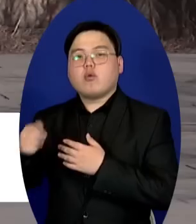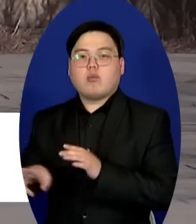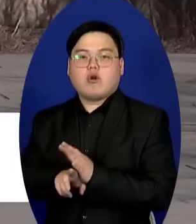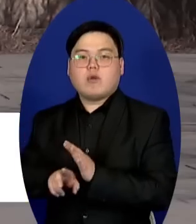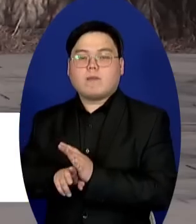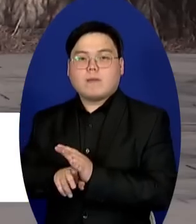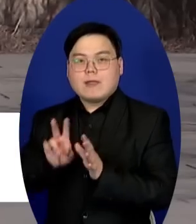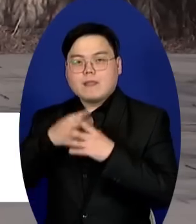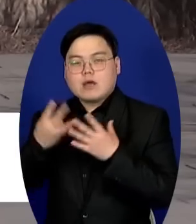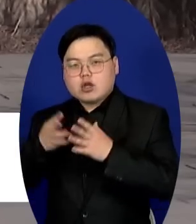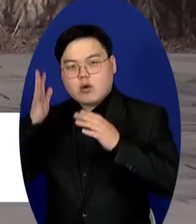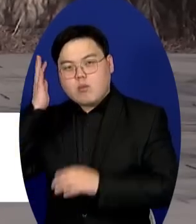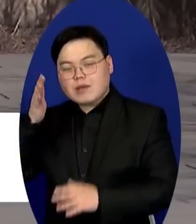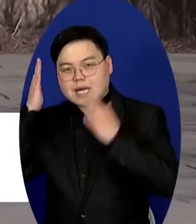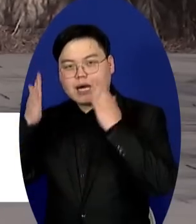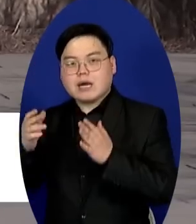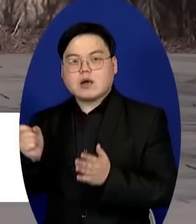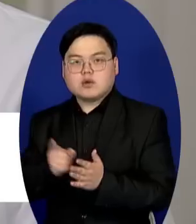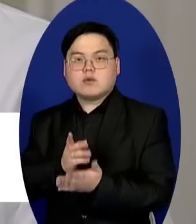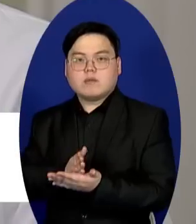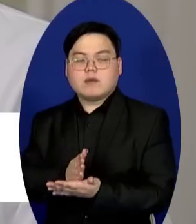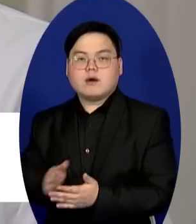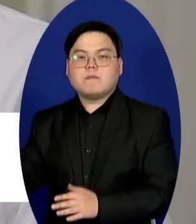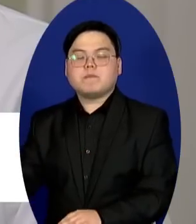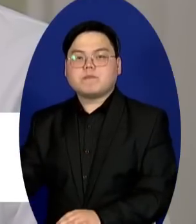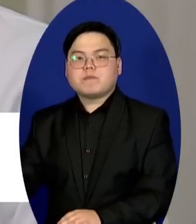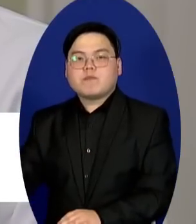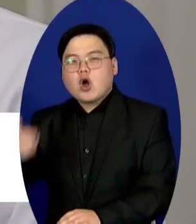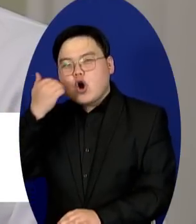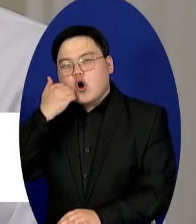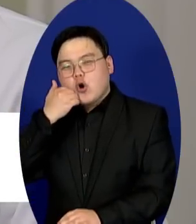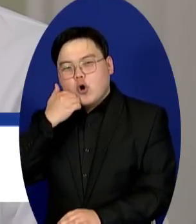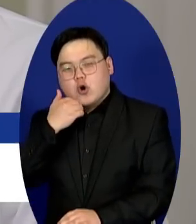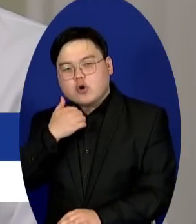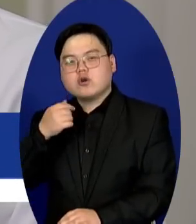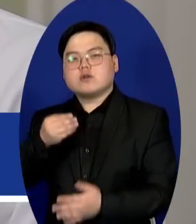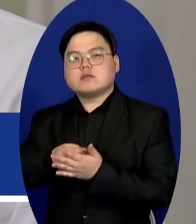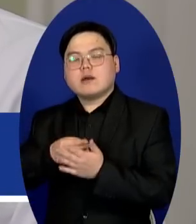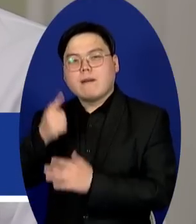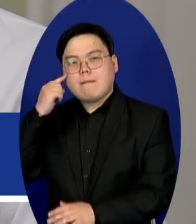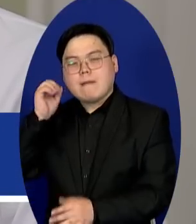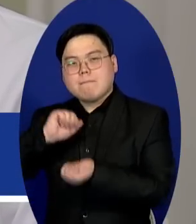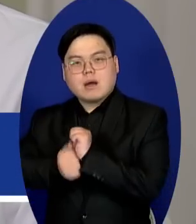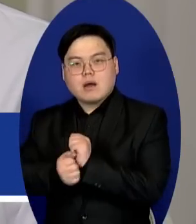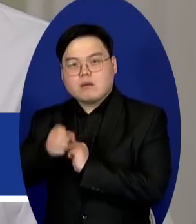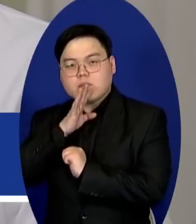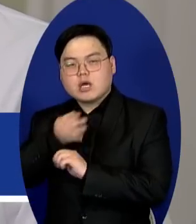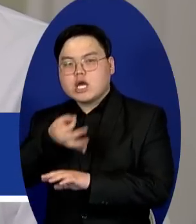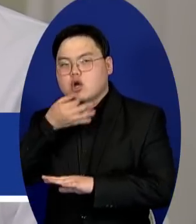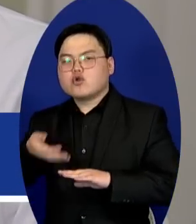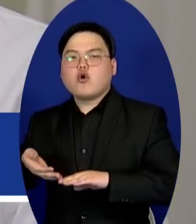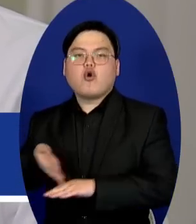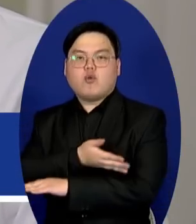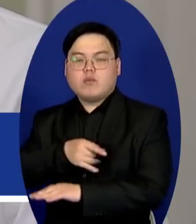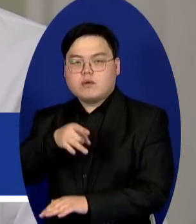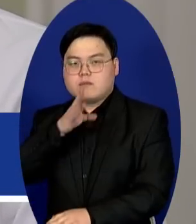учраас нэгдсэн бодлогоор анхаарах нь чухал байна. Аль болох доройтлд орохоос өмнө доройтлын өртөл байдалтай байгаа